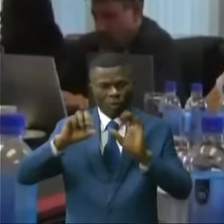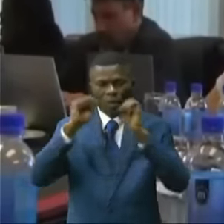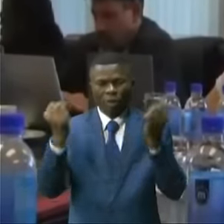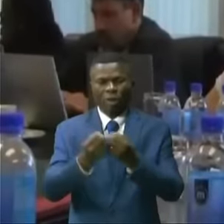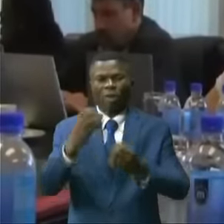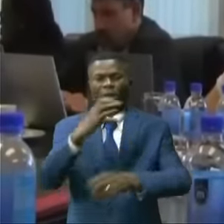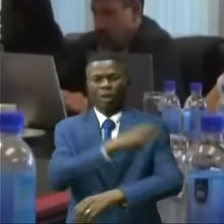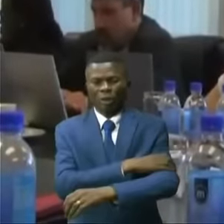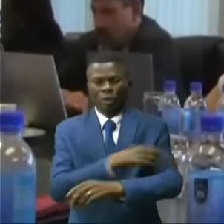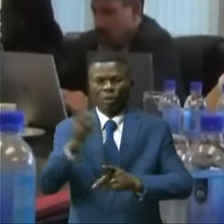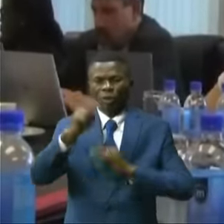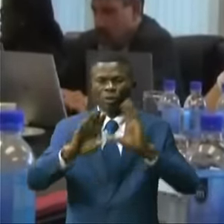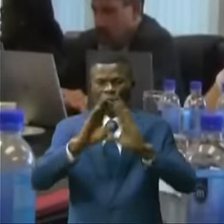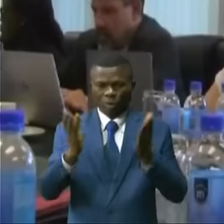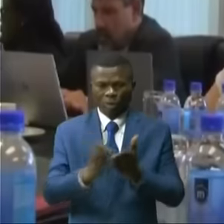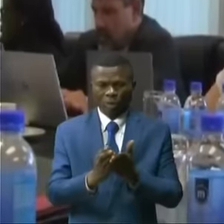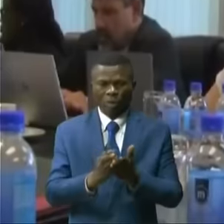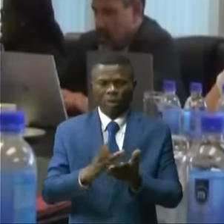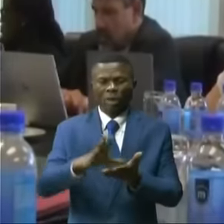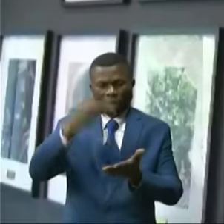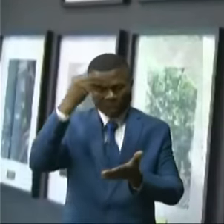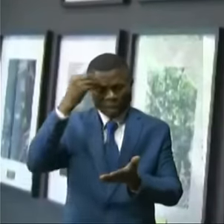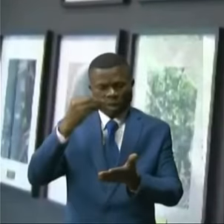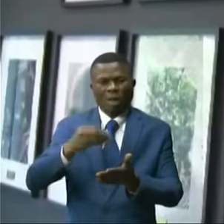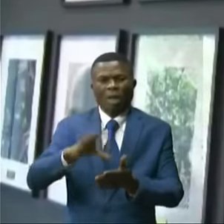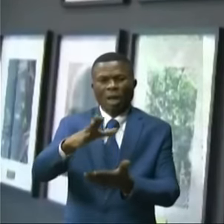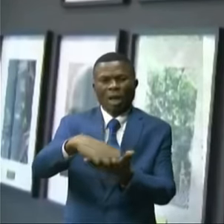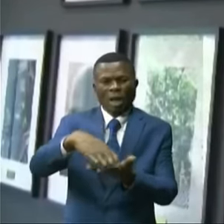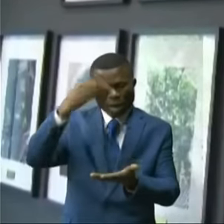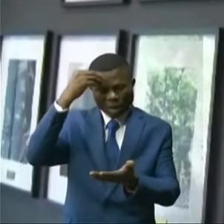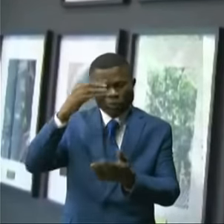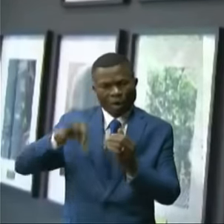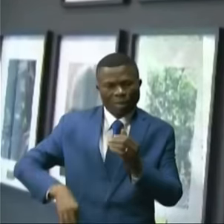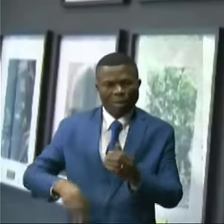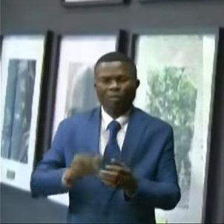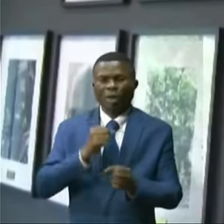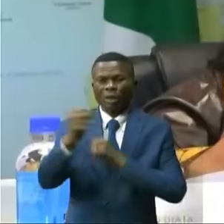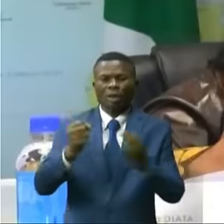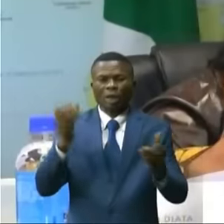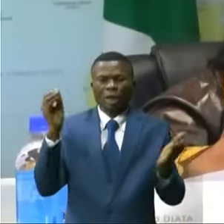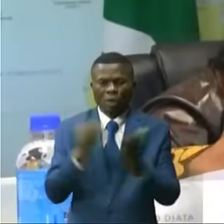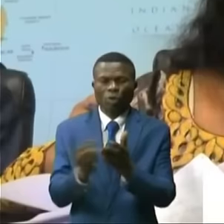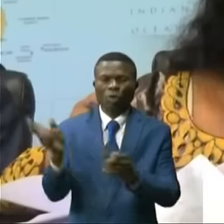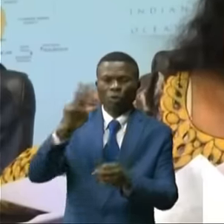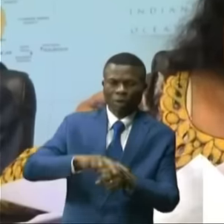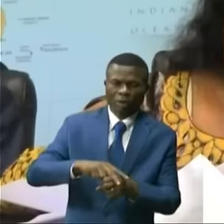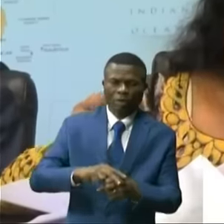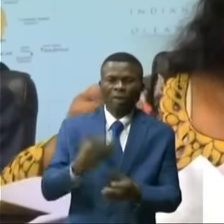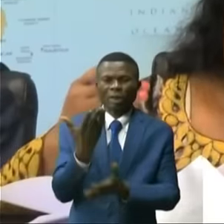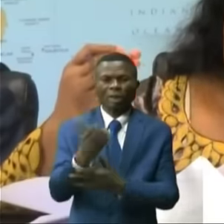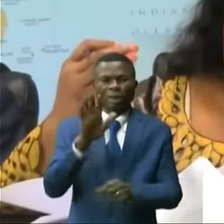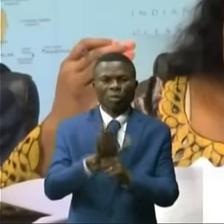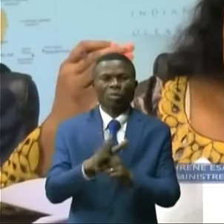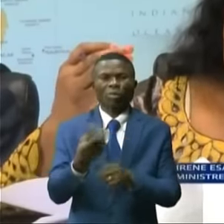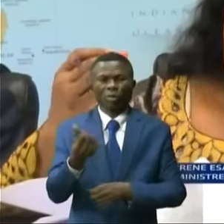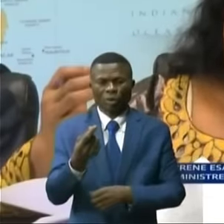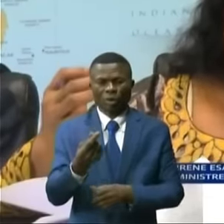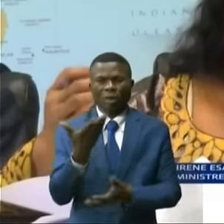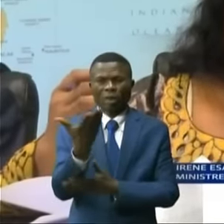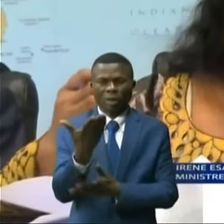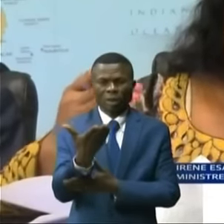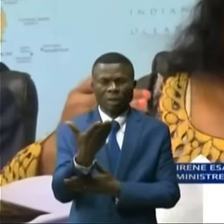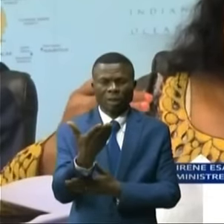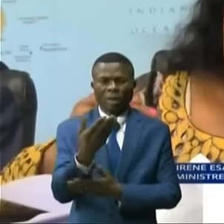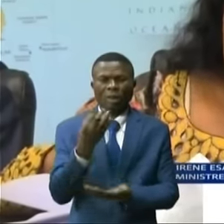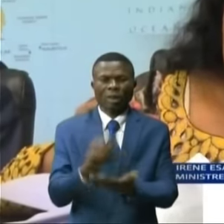secteur privé et les populations peuvent tirer profit de la lutte contre les violences ça nous coûte beaucoup d'argent parce que nous parlons du niveau